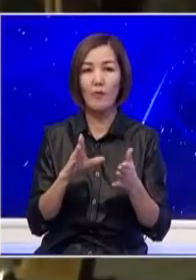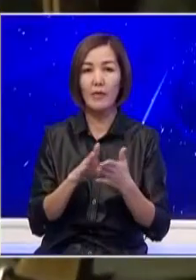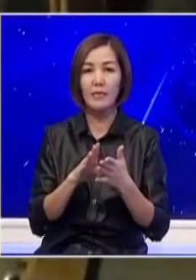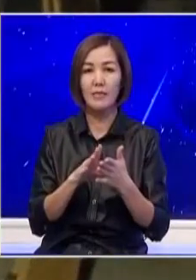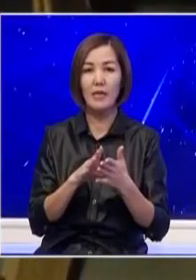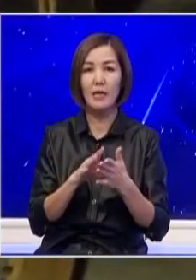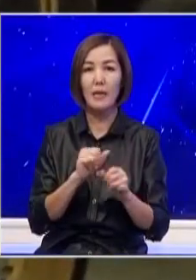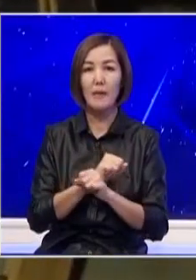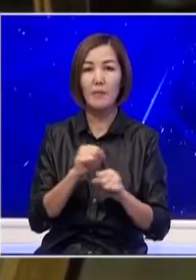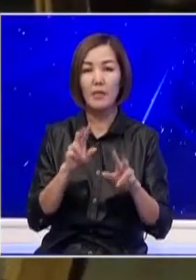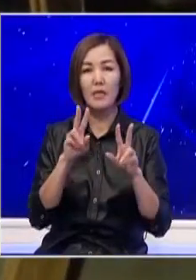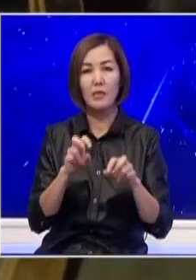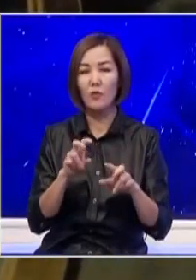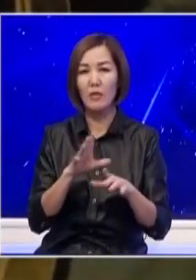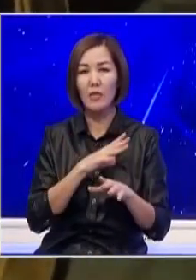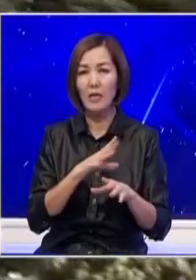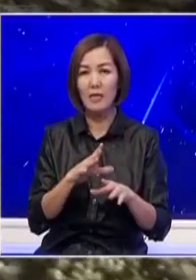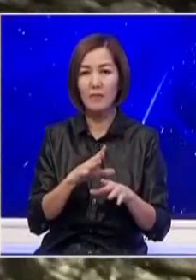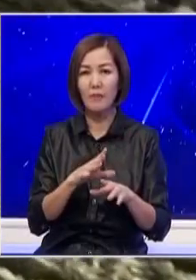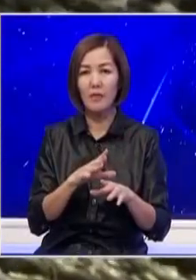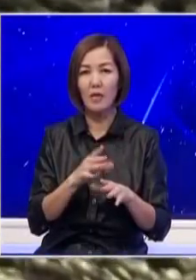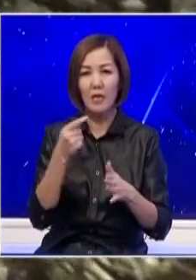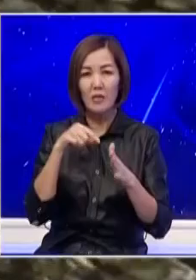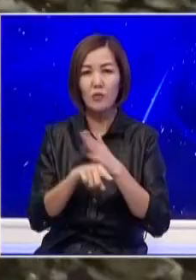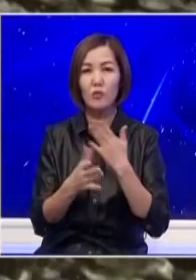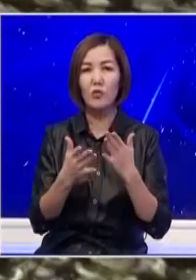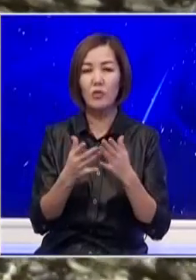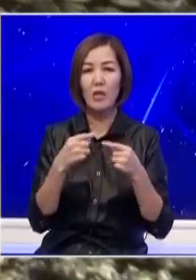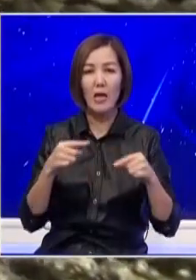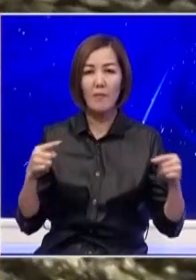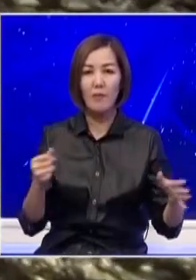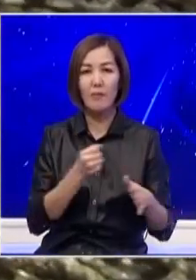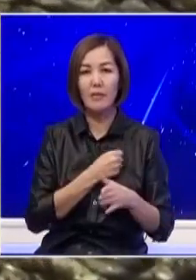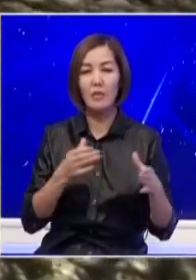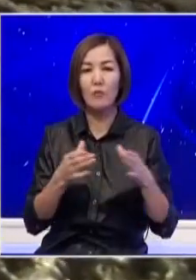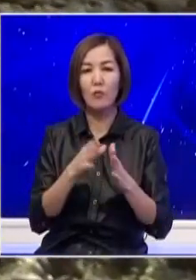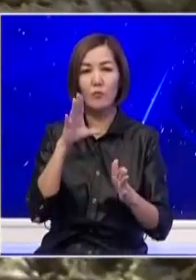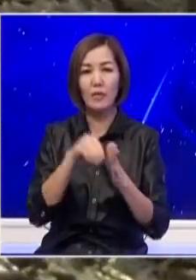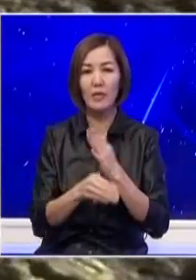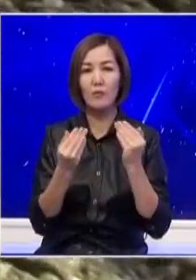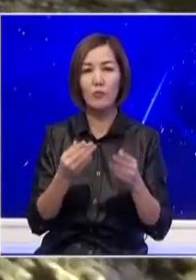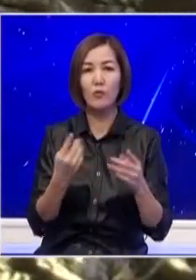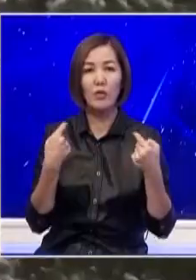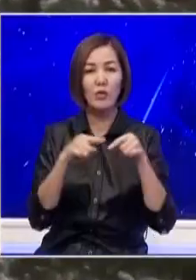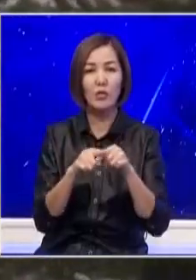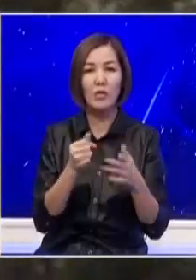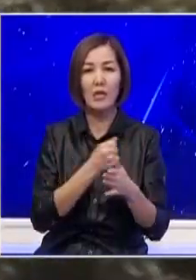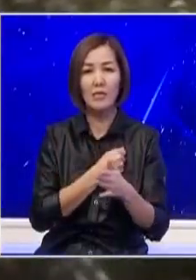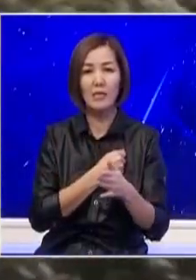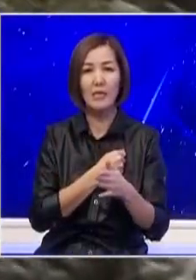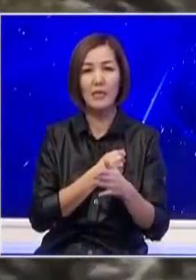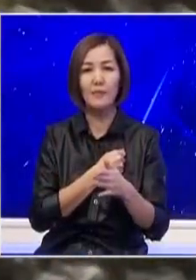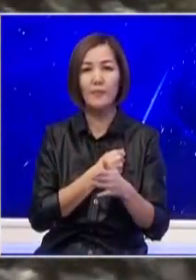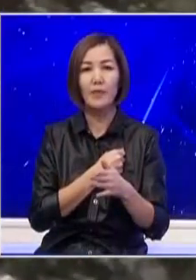іздеумен айналысады деген пікір қате. Олар қарулы күштер ішіндегі әмбебап әскерлер болып саналады. Бүгінгі күні инженерлік әскерлер офицерлерін құрлық әскерлерінің